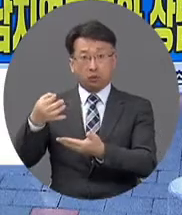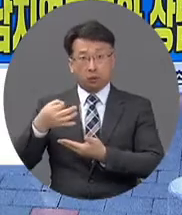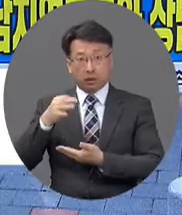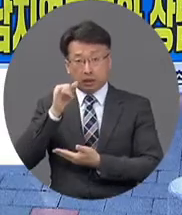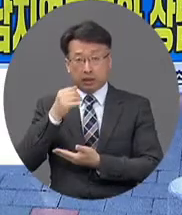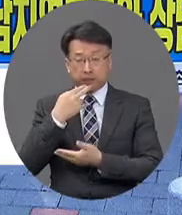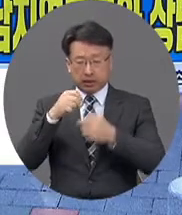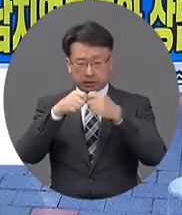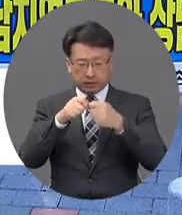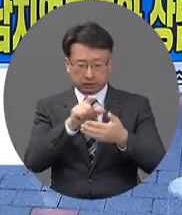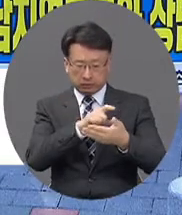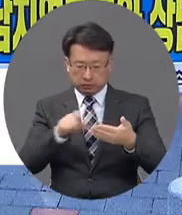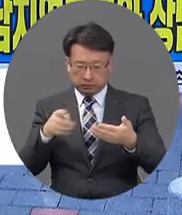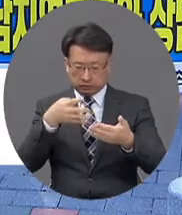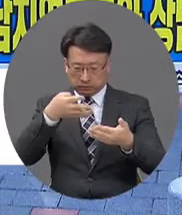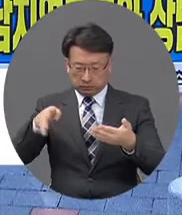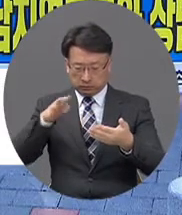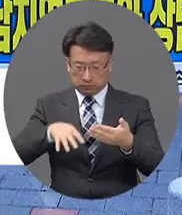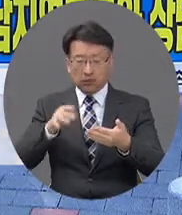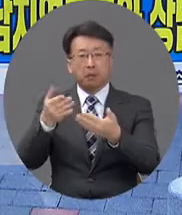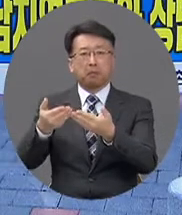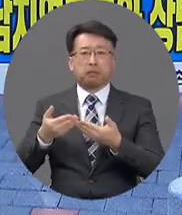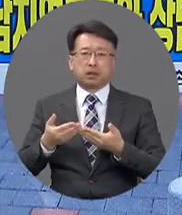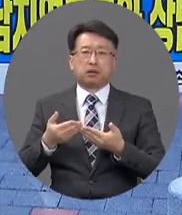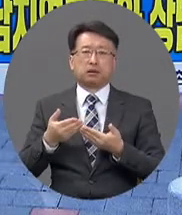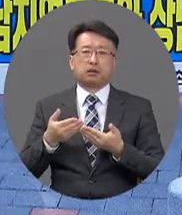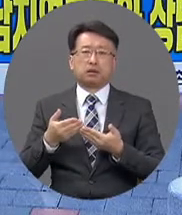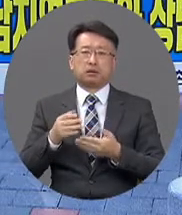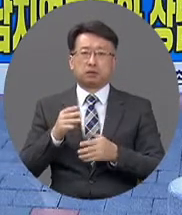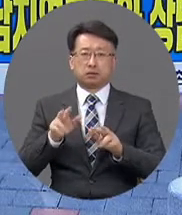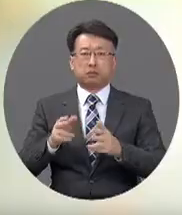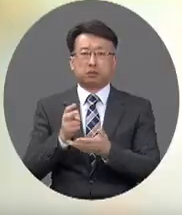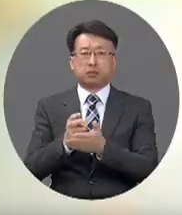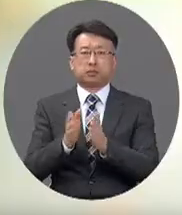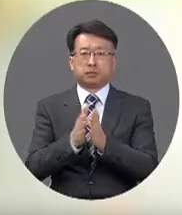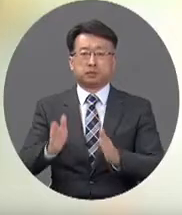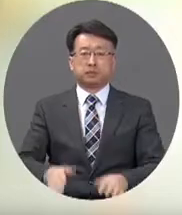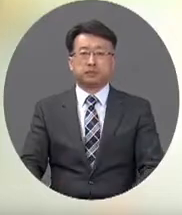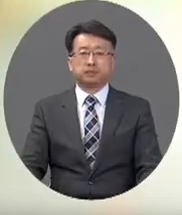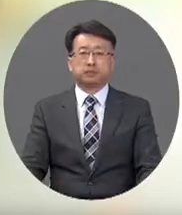적힌 명세서를 받아볼 수 있습니다. 이재경 기자입니다.